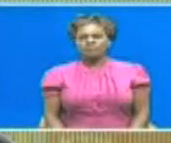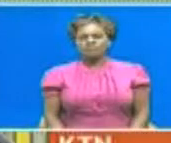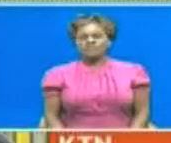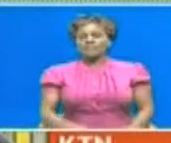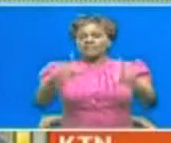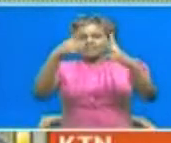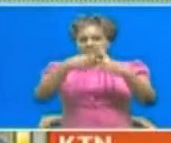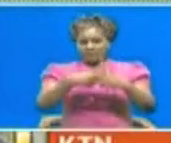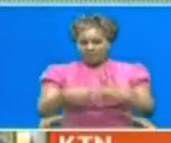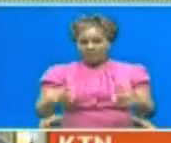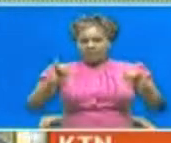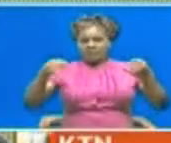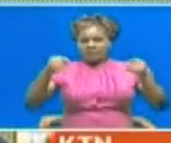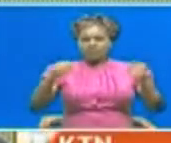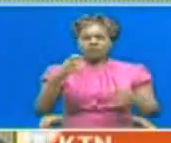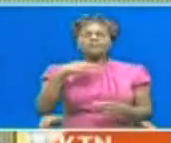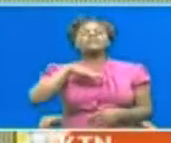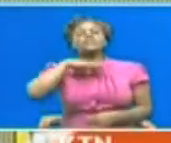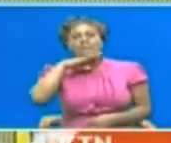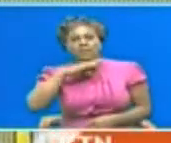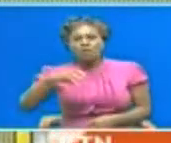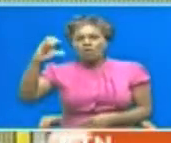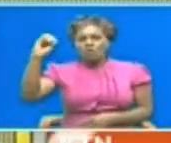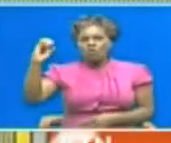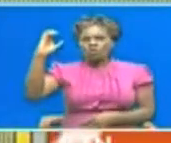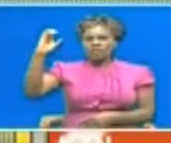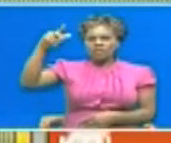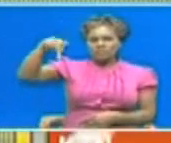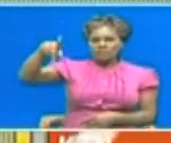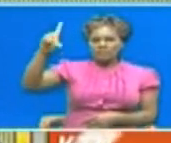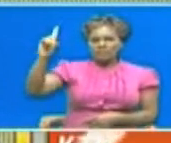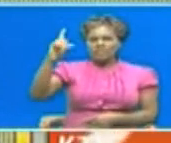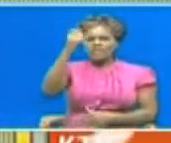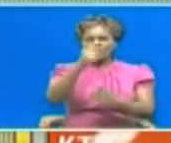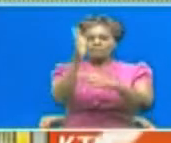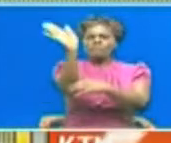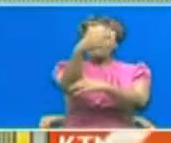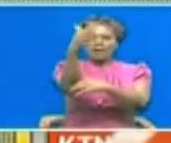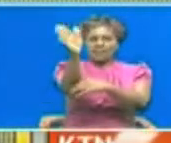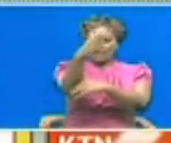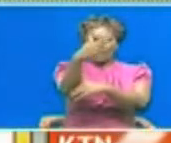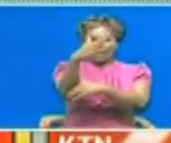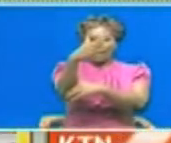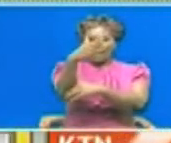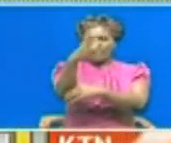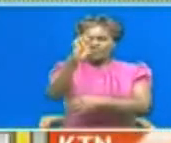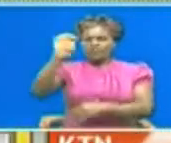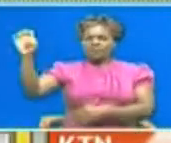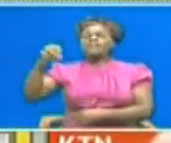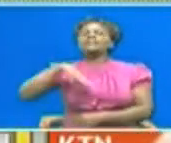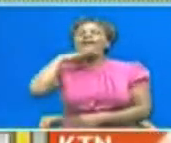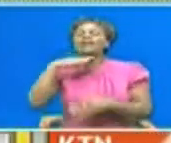Naam, tunaanza taarifa zetu na taarifa za tanzia ambapo OCPD wa Mandera Mashariki Ekai Maruk ameaga